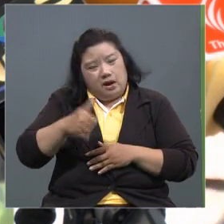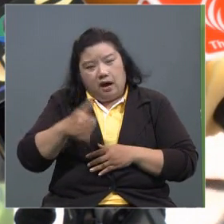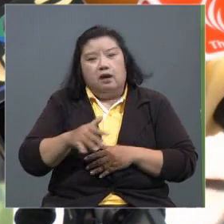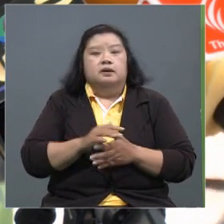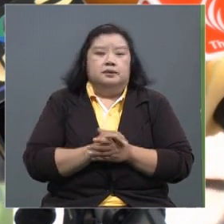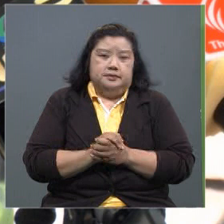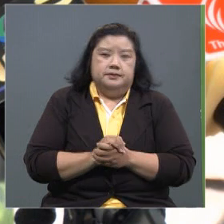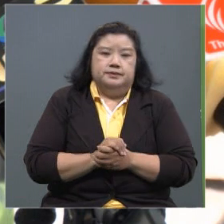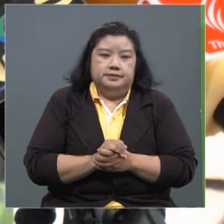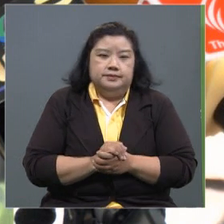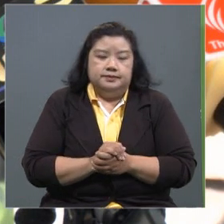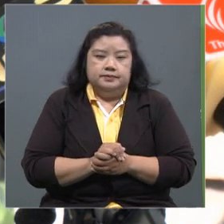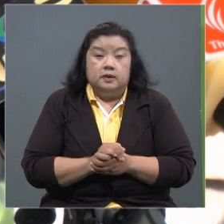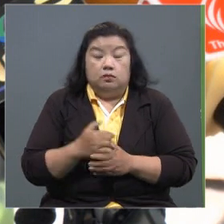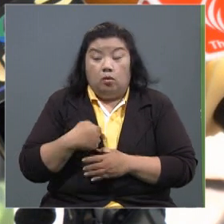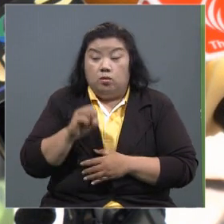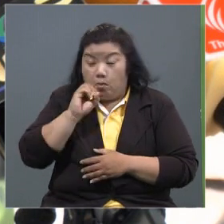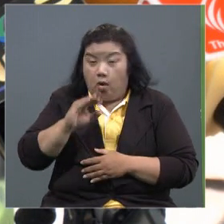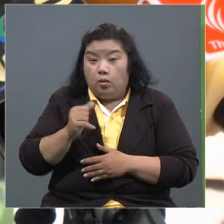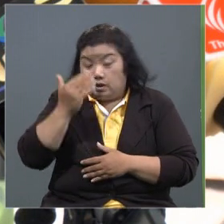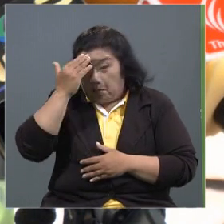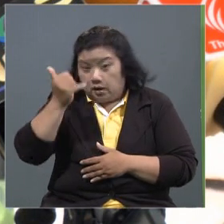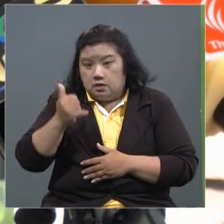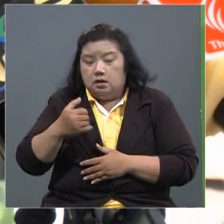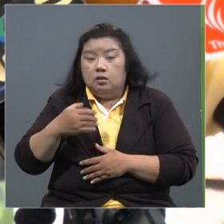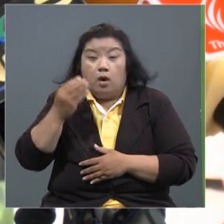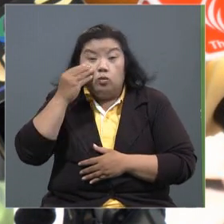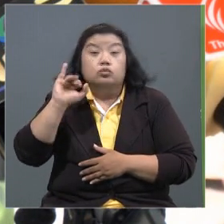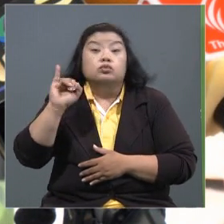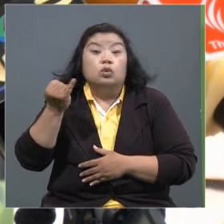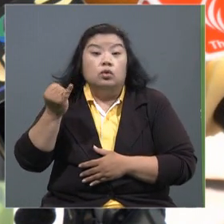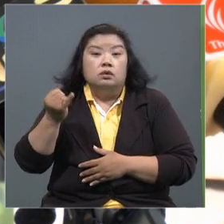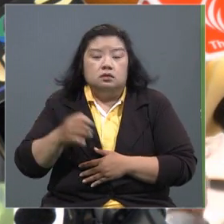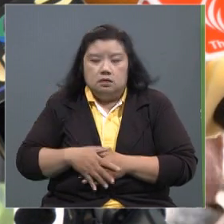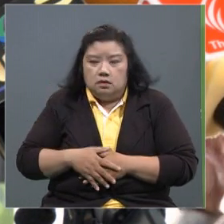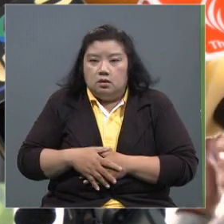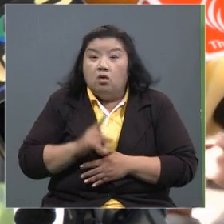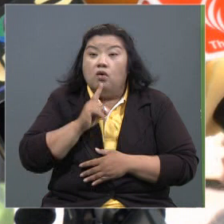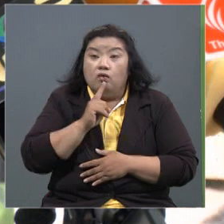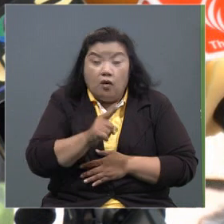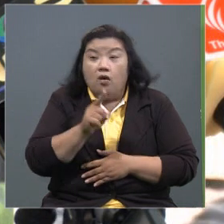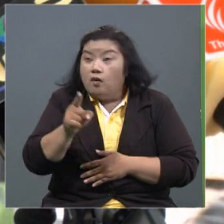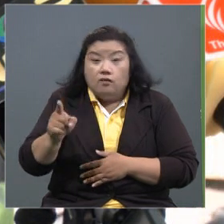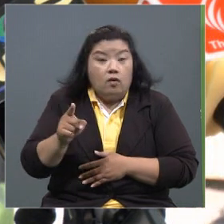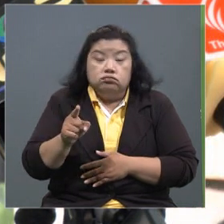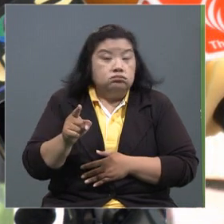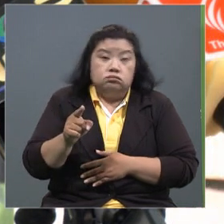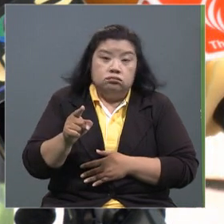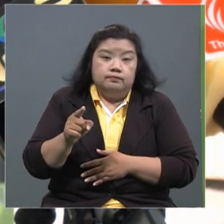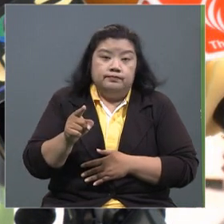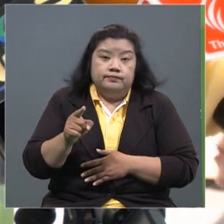าเราก็บอกแกว่าการที่แกออกมาฟ้องร้องใครหรือว่ามีการ